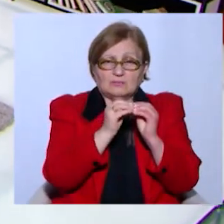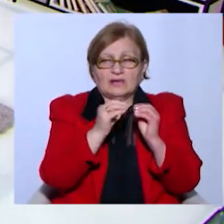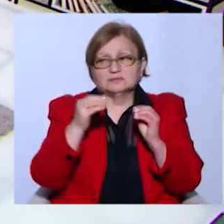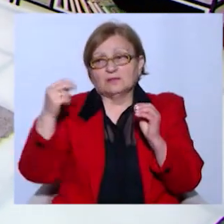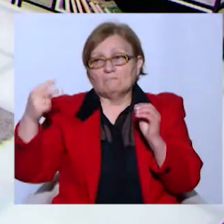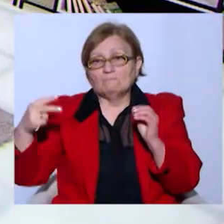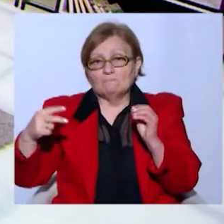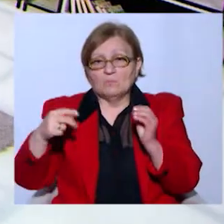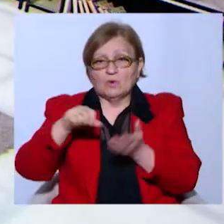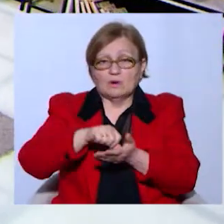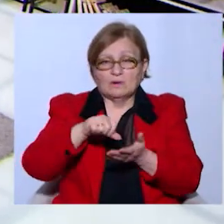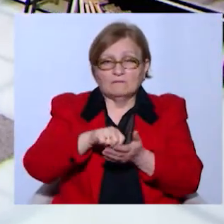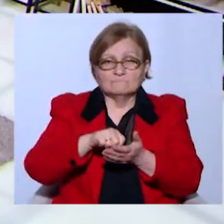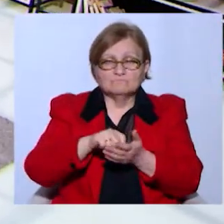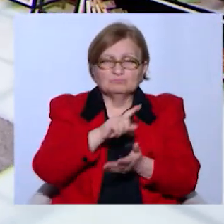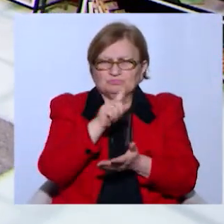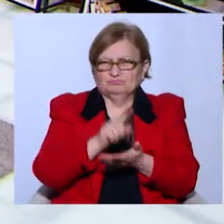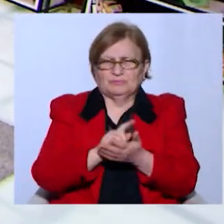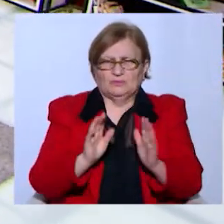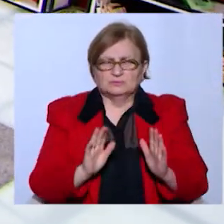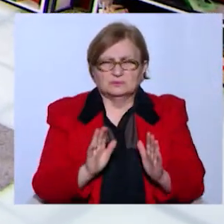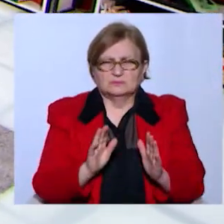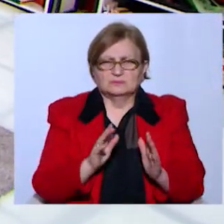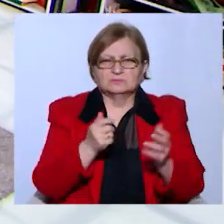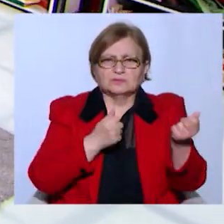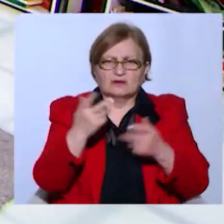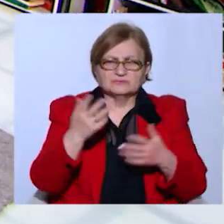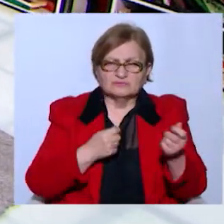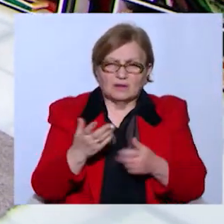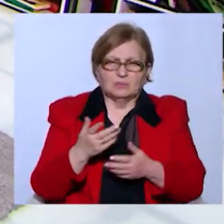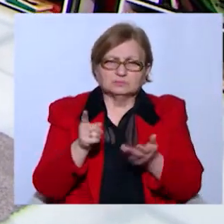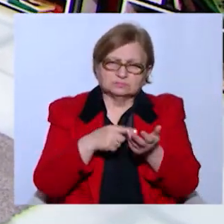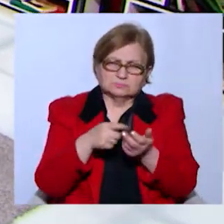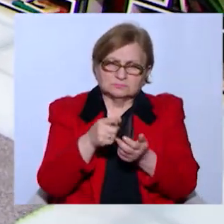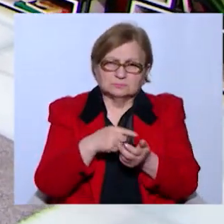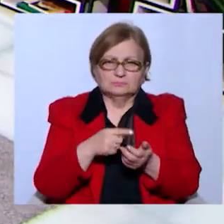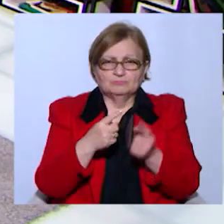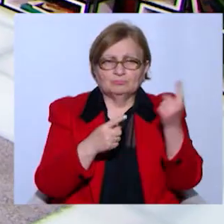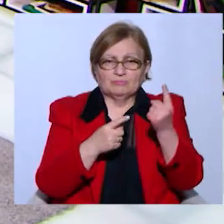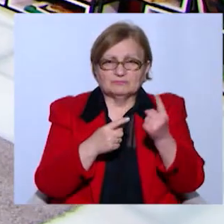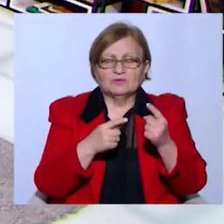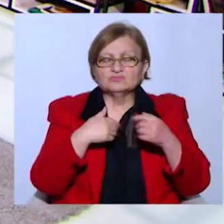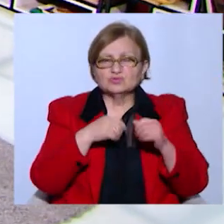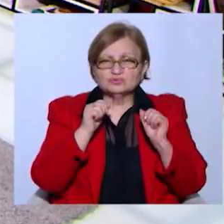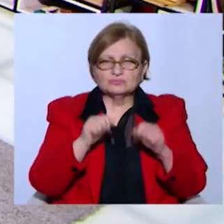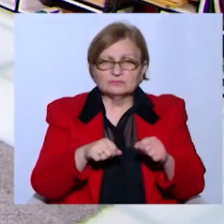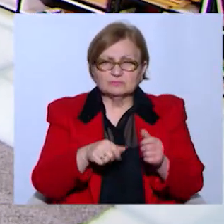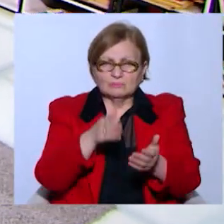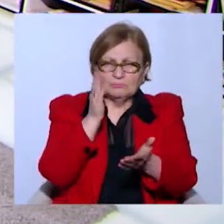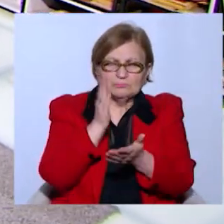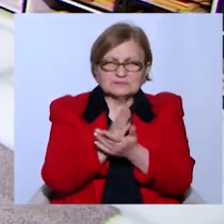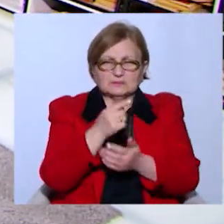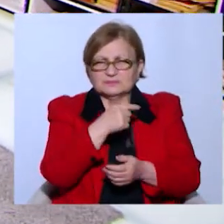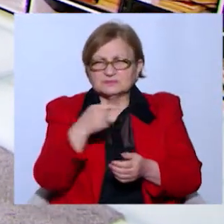წევრები პირობითად მოცემული, არ არის აუცილებელი დავთვალოთ პირველი წევრი, შეგვიძლია პირდაპირ